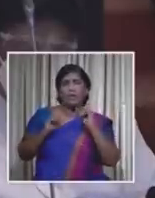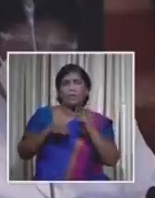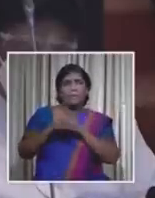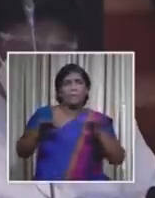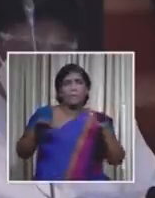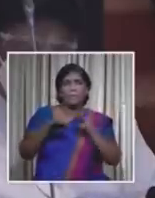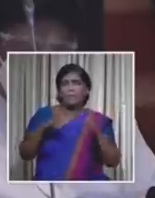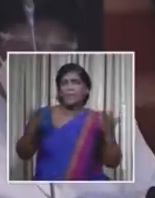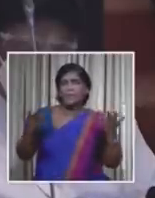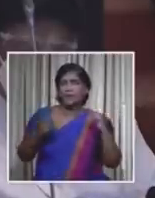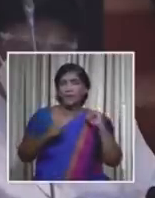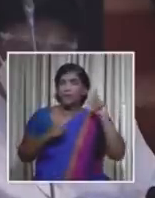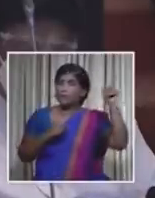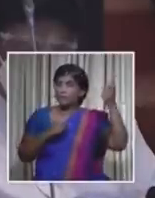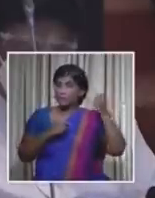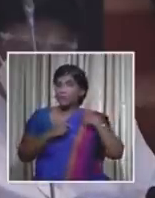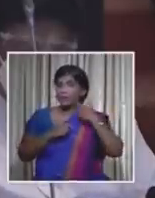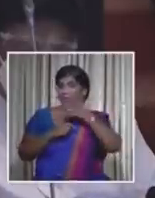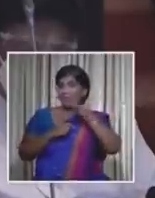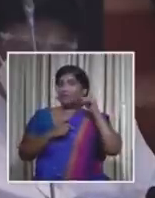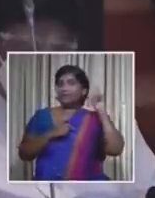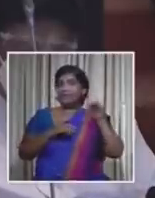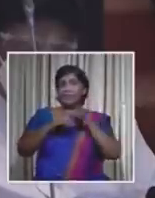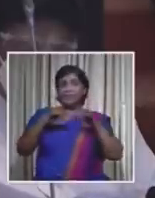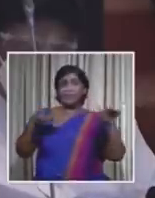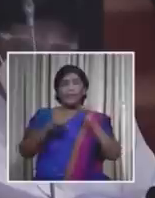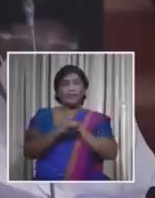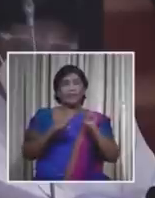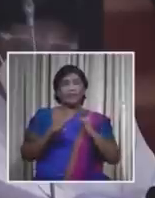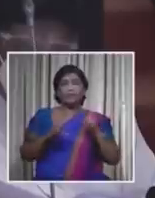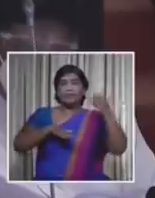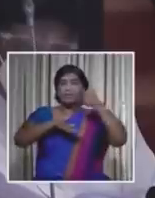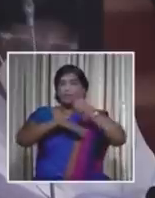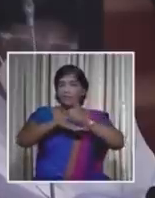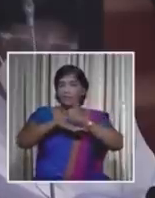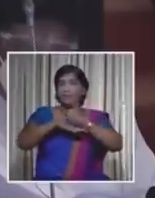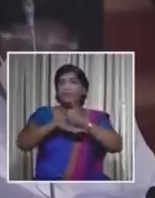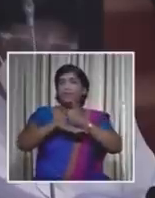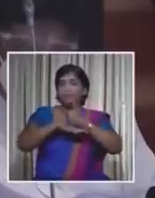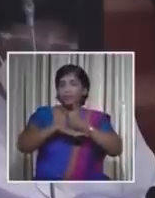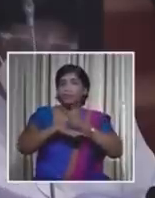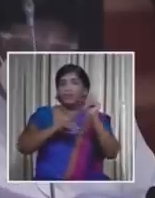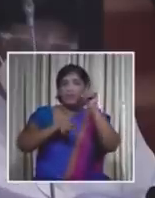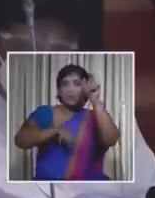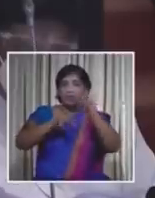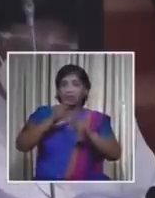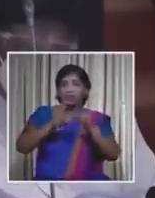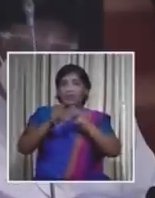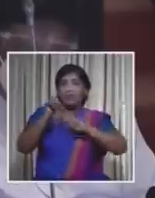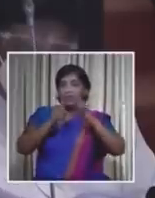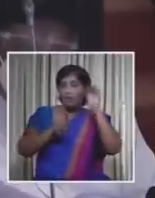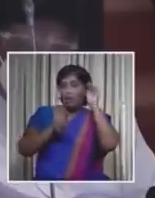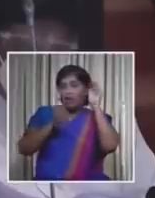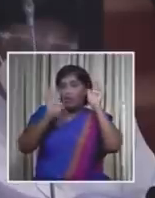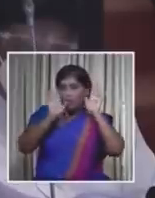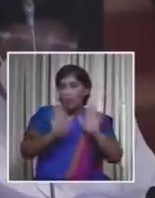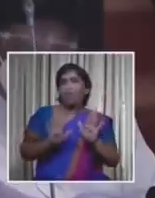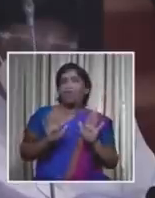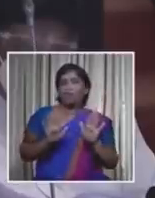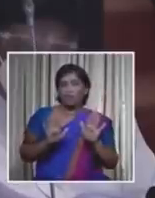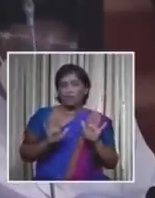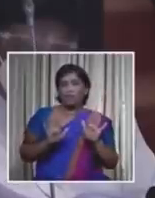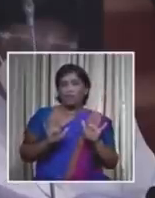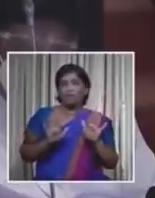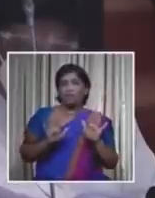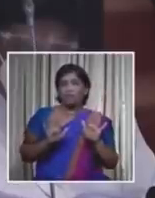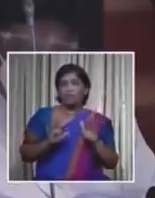දාලා නැත්තේ කියලා. ඒගොල්ල කිව්වා මේස දාලා නැත්තේ මූලාසනේ ඉන්න එක්කදයි නිලධාරී කතාව අහගෙන ඉන්න බෝඩ. They have